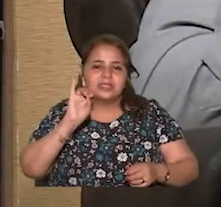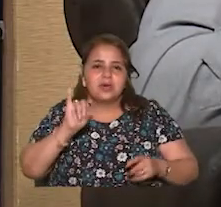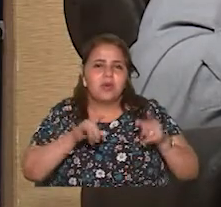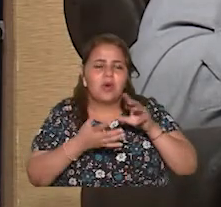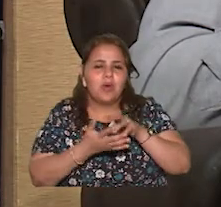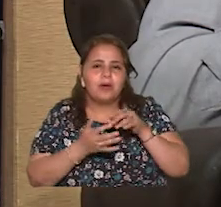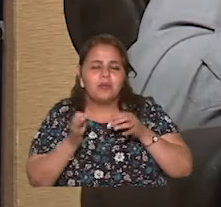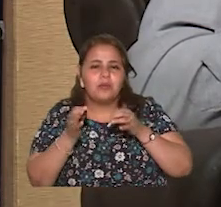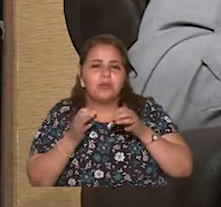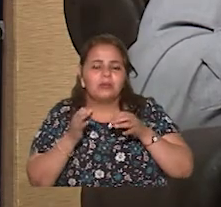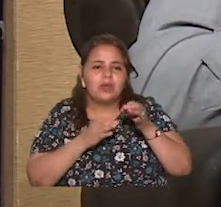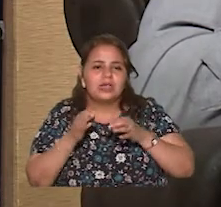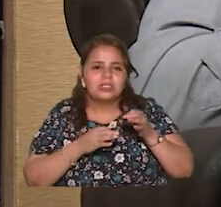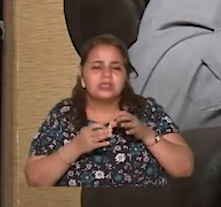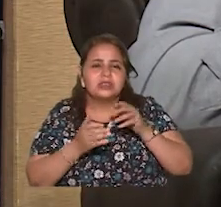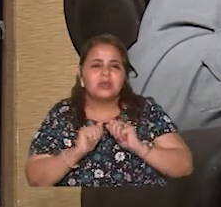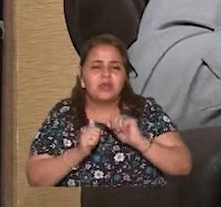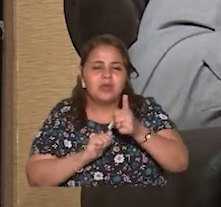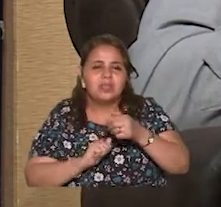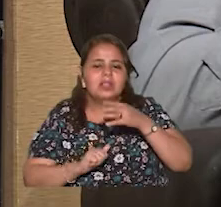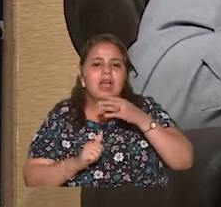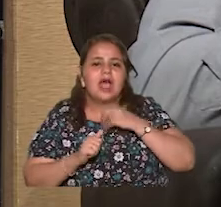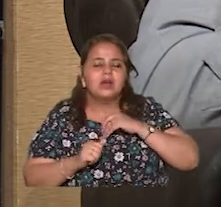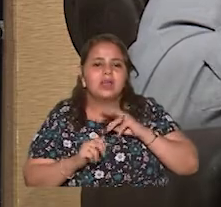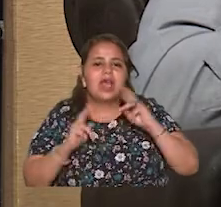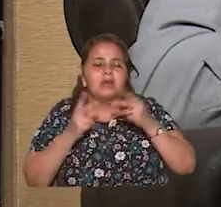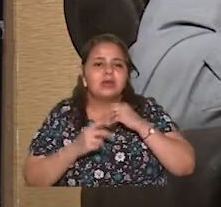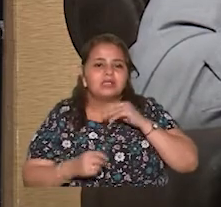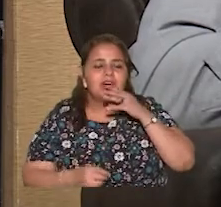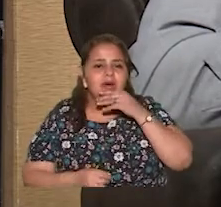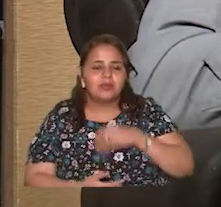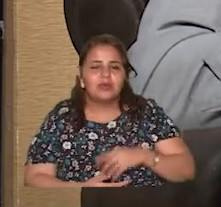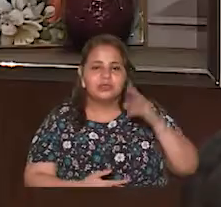العالم يحتاج إلى أب في مصر. شكرا جزيلا لحضرتك،